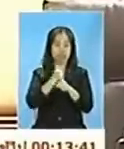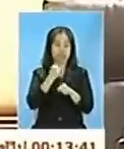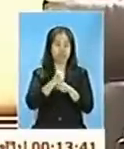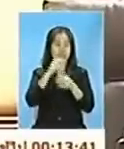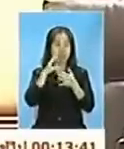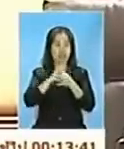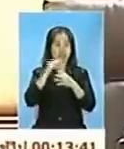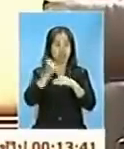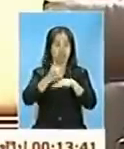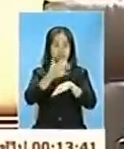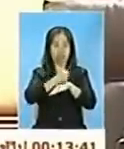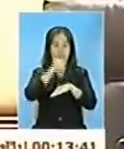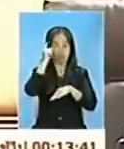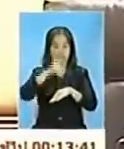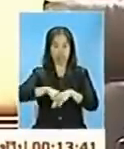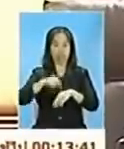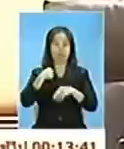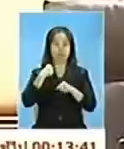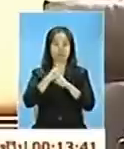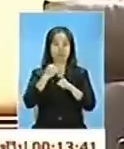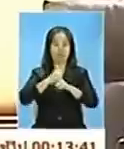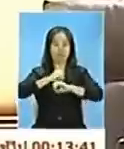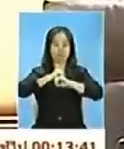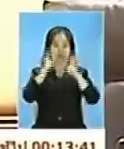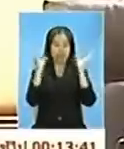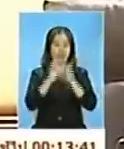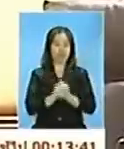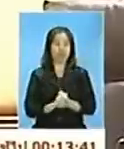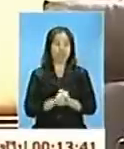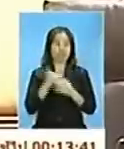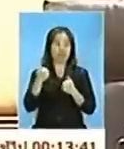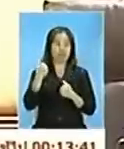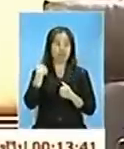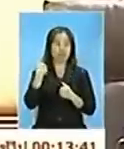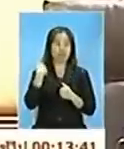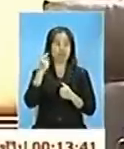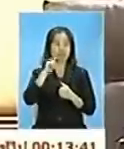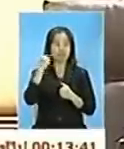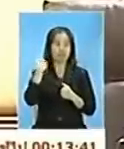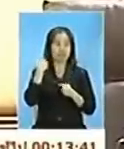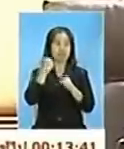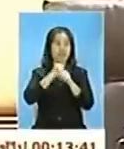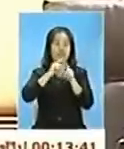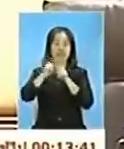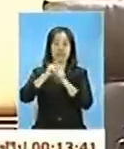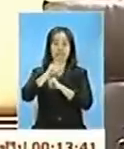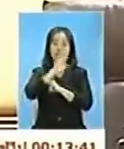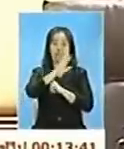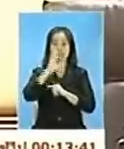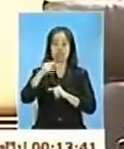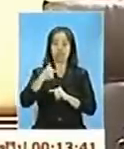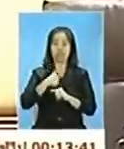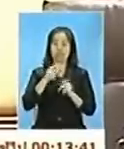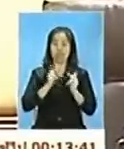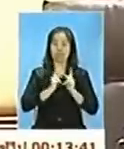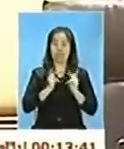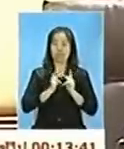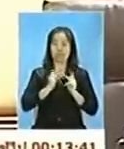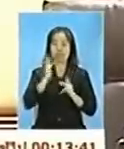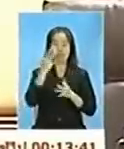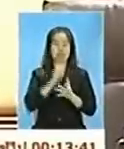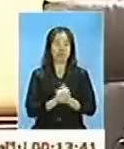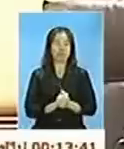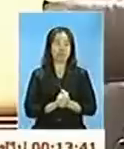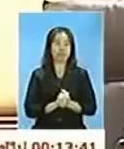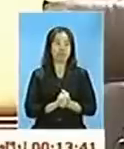การเมืองมันต้องแตกหักคุณอาจจะอย่างนั้นอย่างนี้คิดว่าใครก็กลัวคุณไม่อะผมไม่กลัวแล้วไ